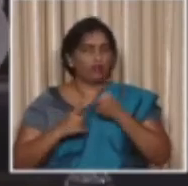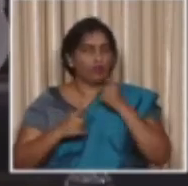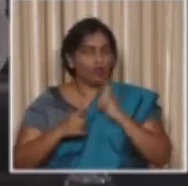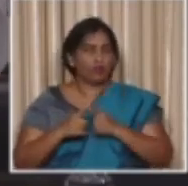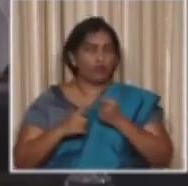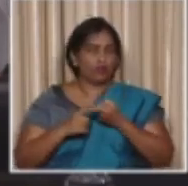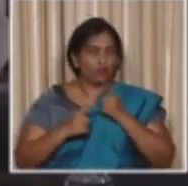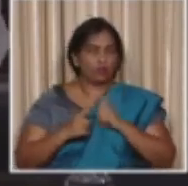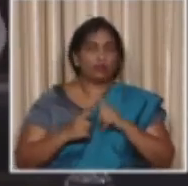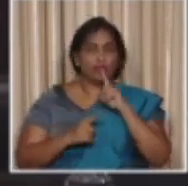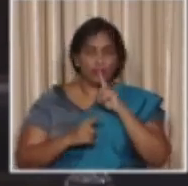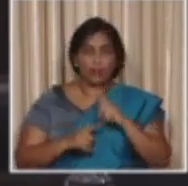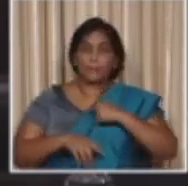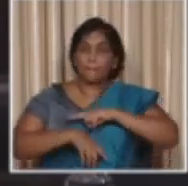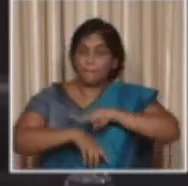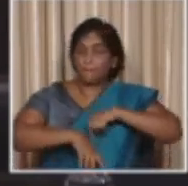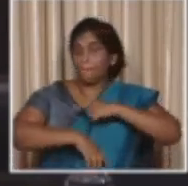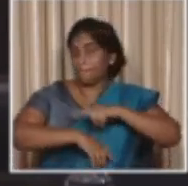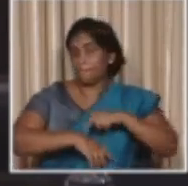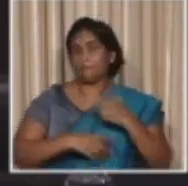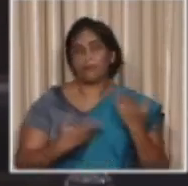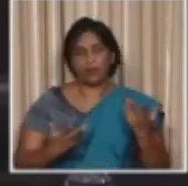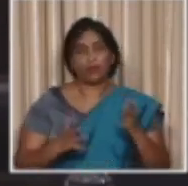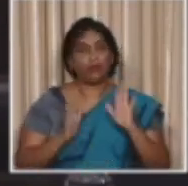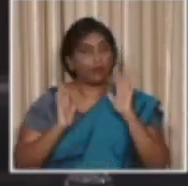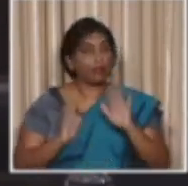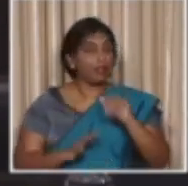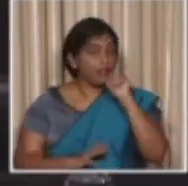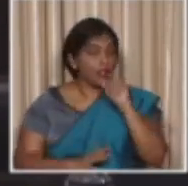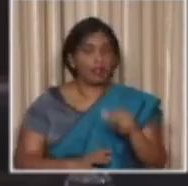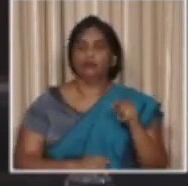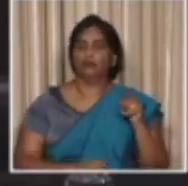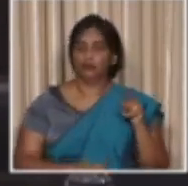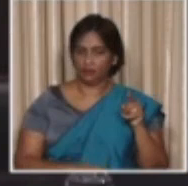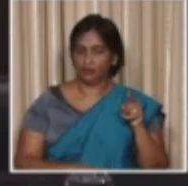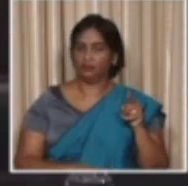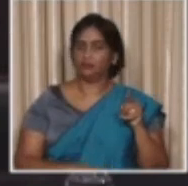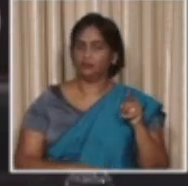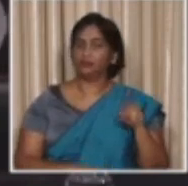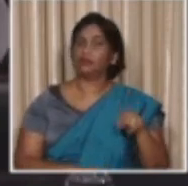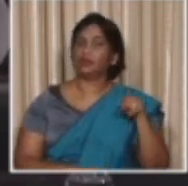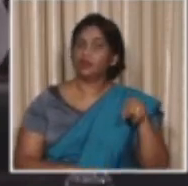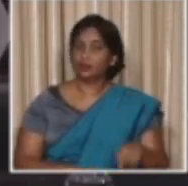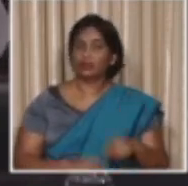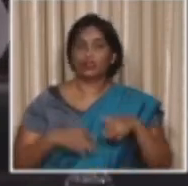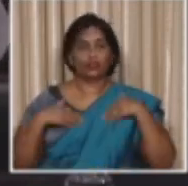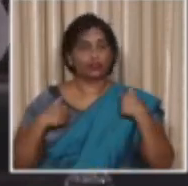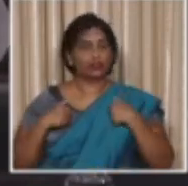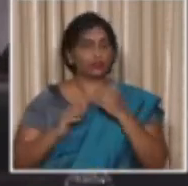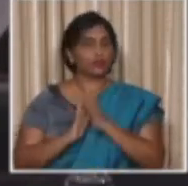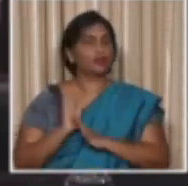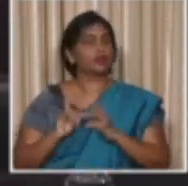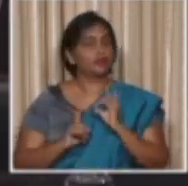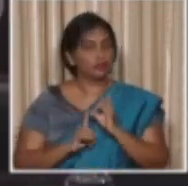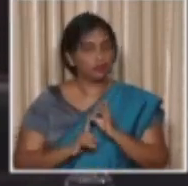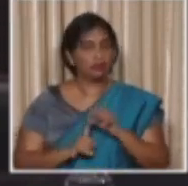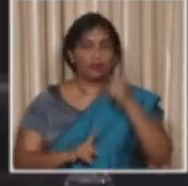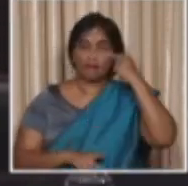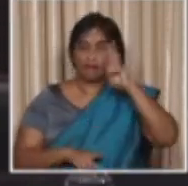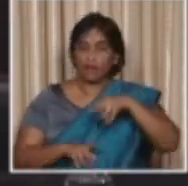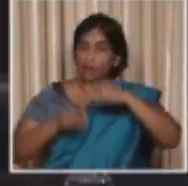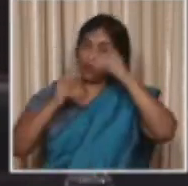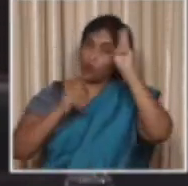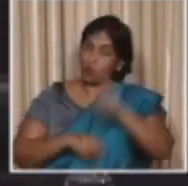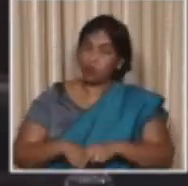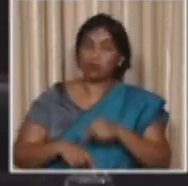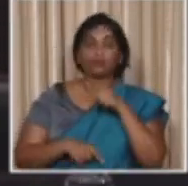ගියොත් මම පැය ගාණක් යනවා. නමුත් ඇත්ත තත්ත්වය ඒක. දැන් මේ සෞඛ්‍ය අමාත්‍ය කමින් මේ විශ්වාස භංග